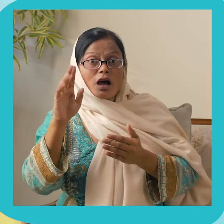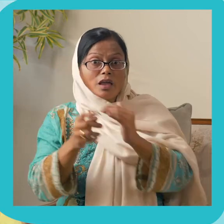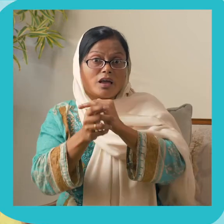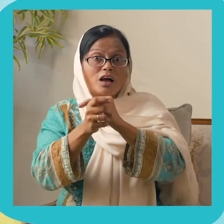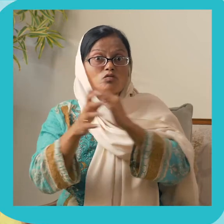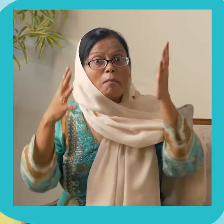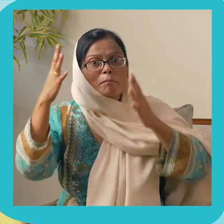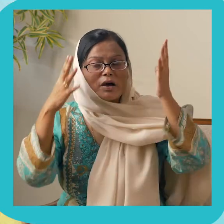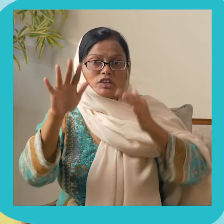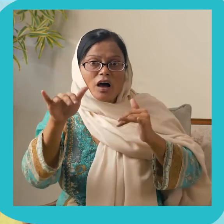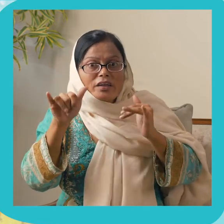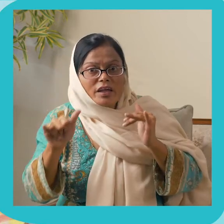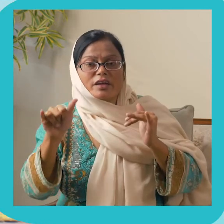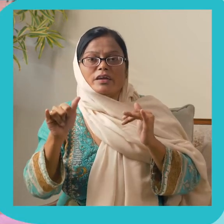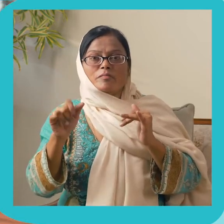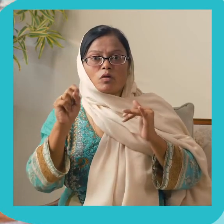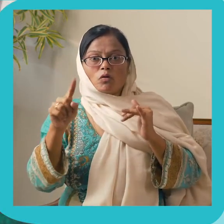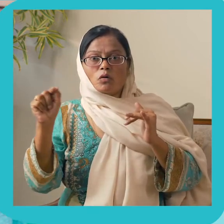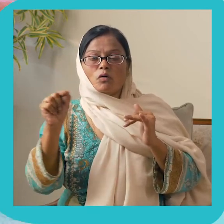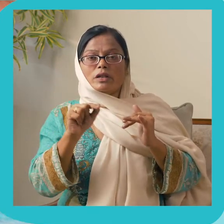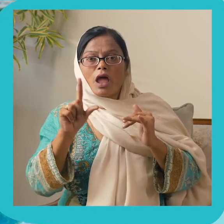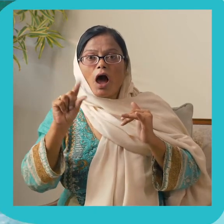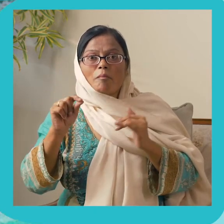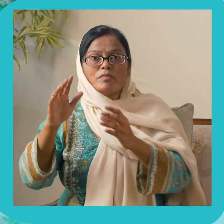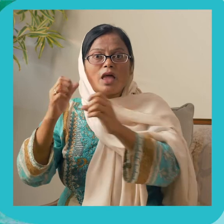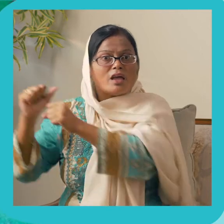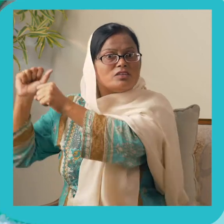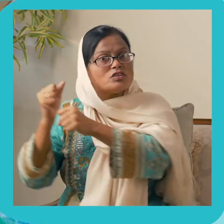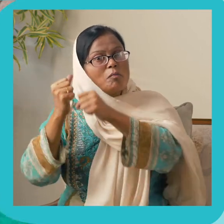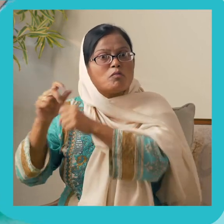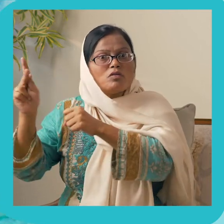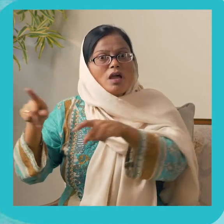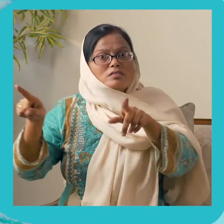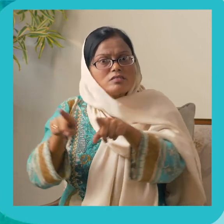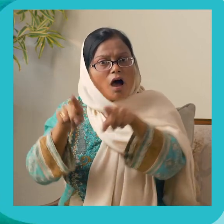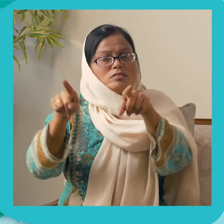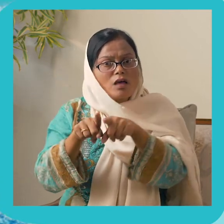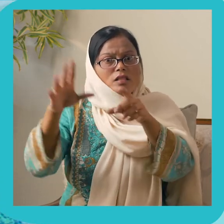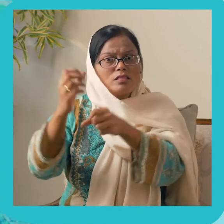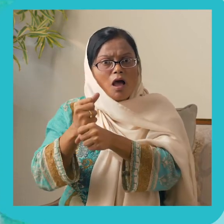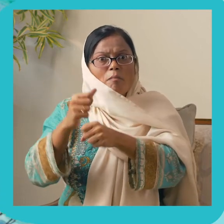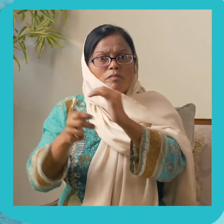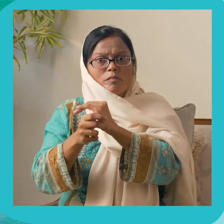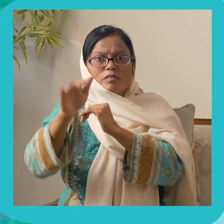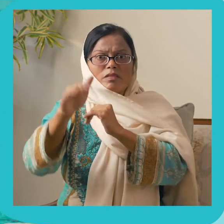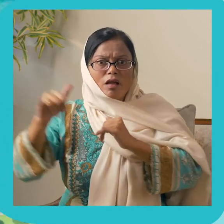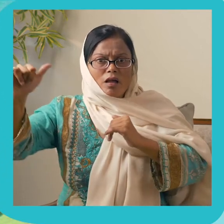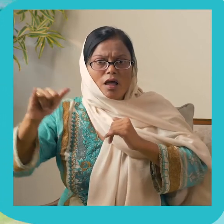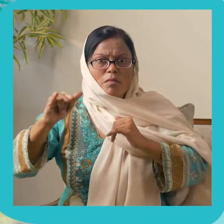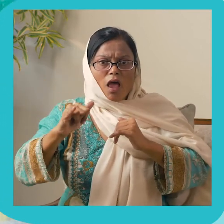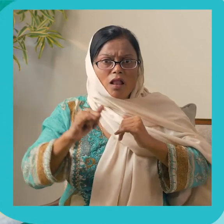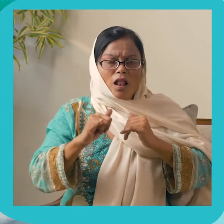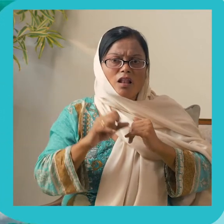है। उन्होंने अपने चप्पू के सहारे कछुए को अपने नजदीक लाने की कोशिश की, लेकिन